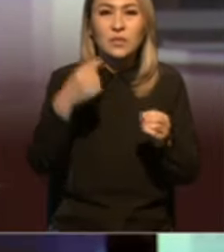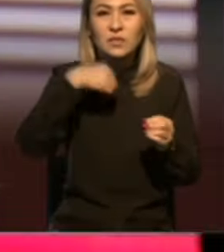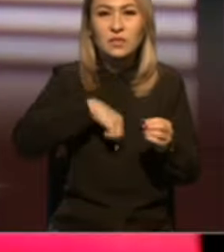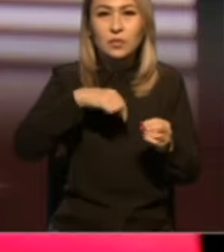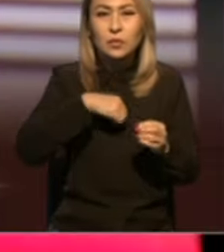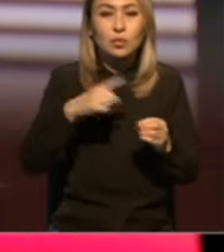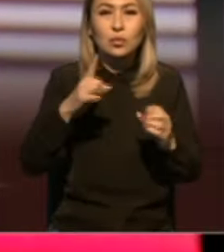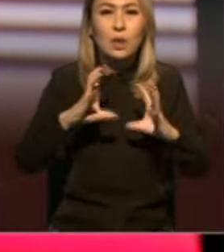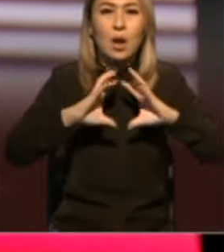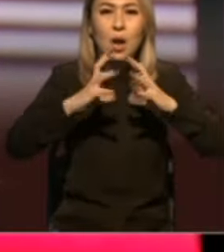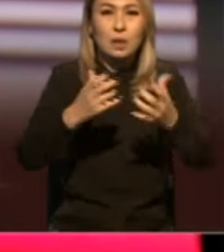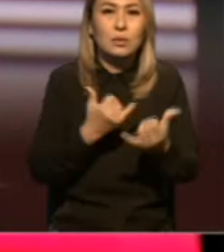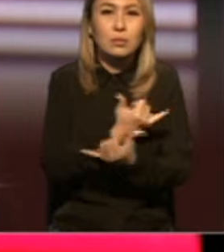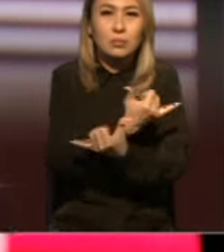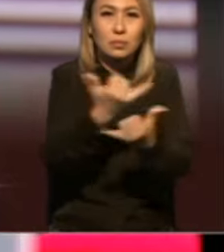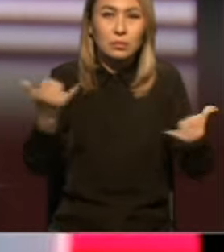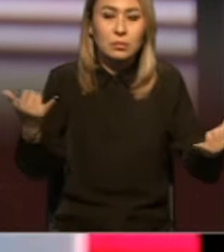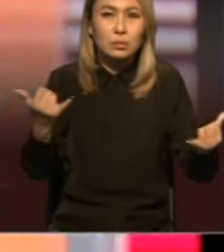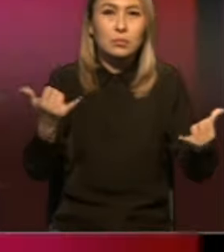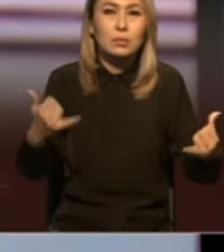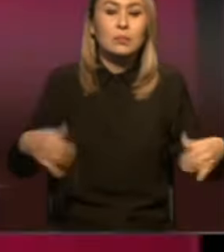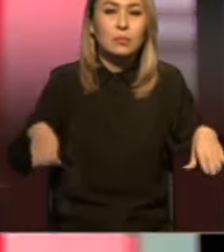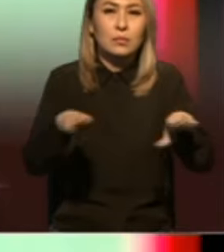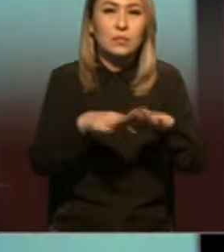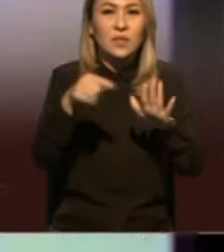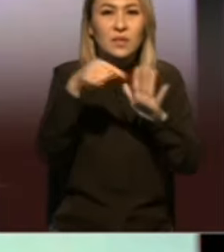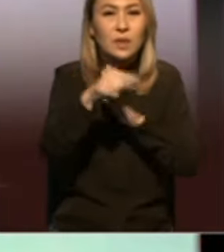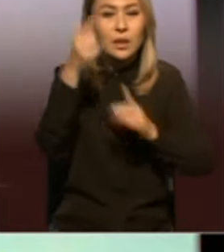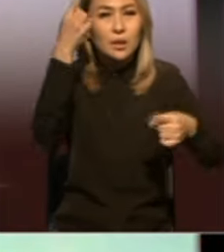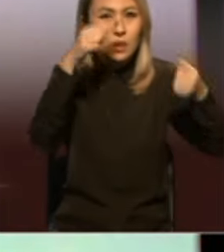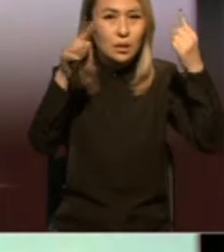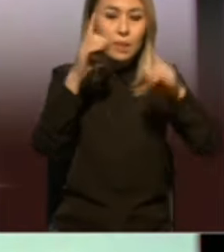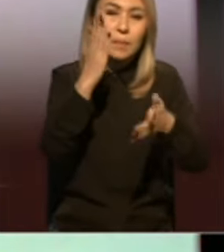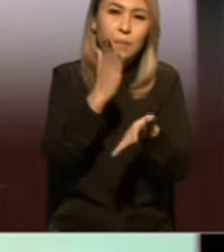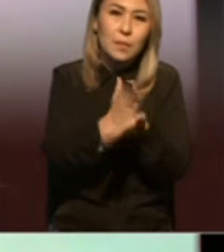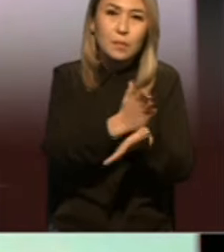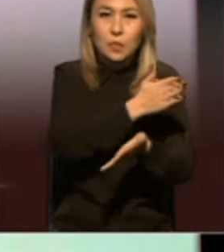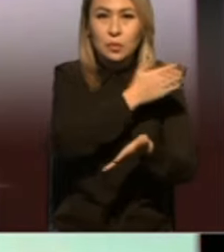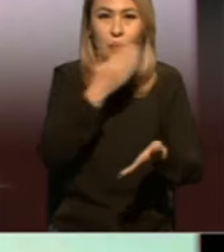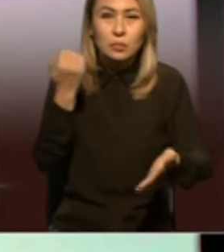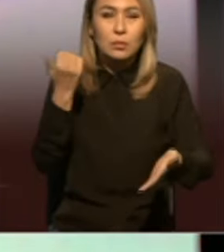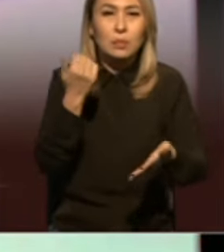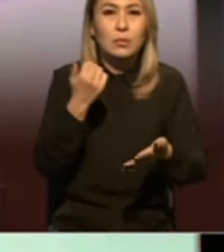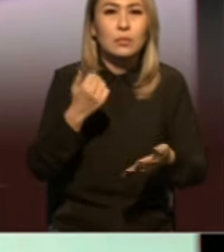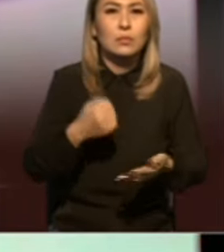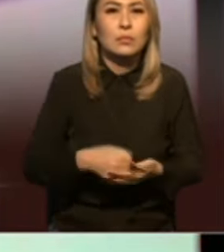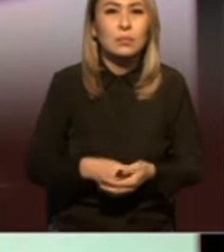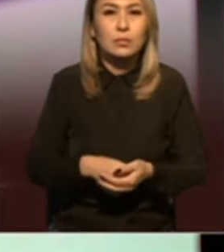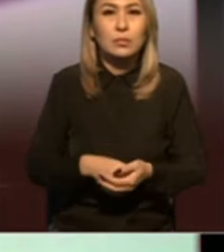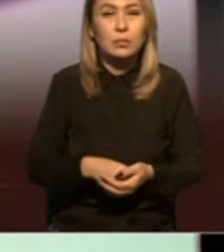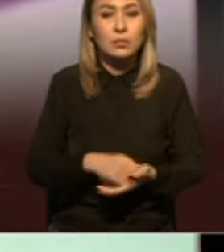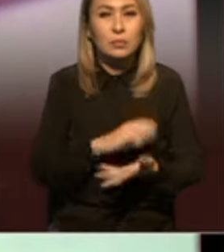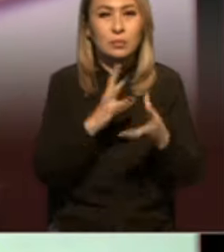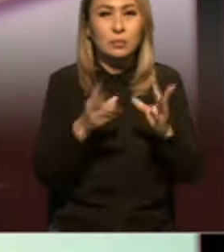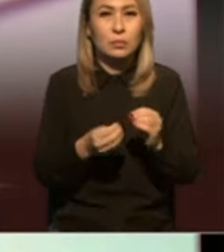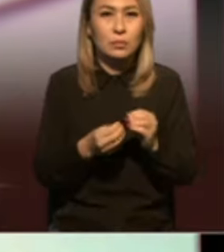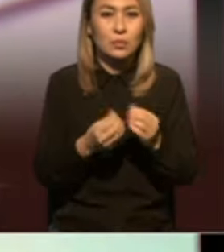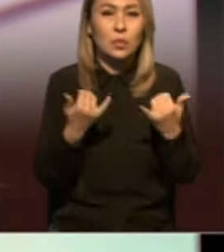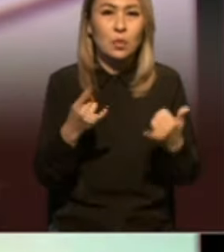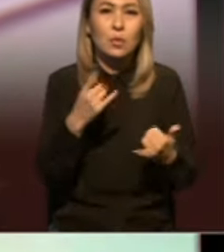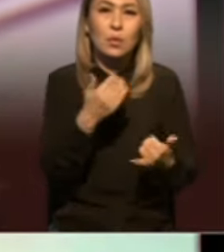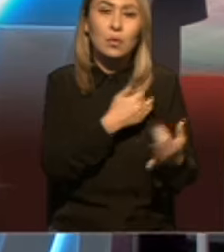әлемге ұсыналатын бір құндылықтар, өнім, идеялар бар ма? Осыны біз түркі әлем ретінде осындай идеялар